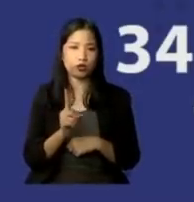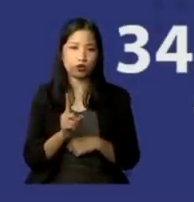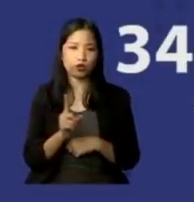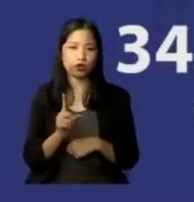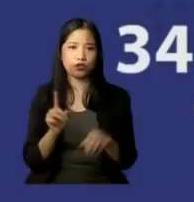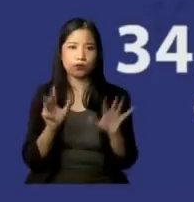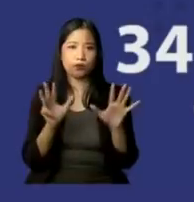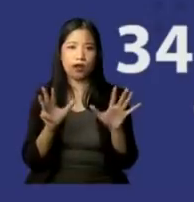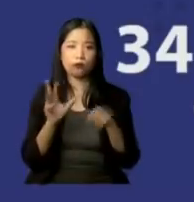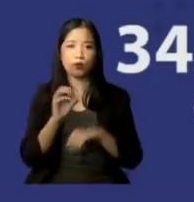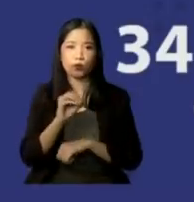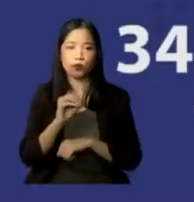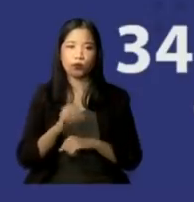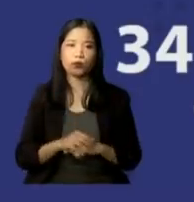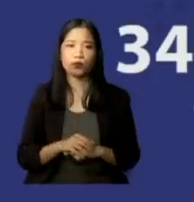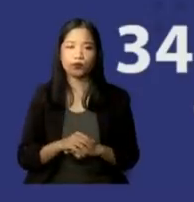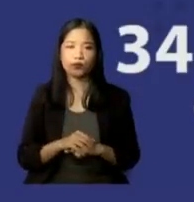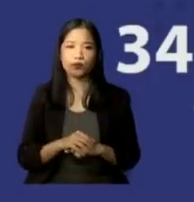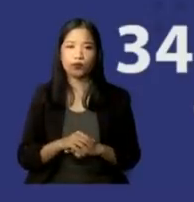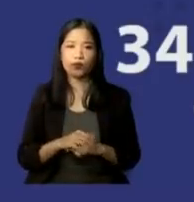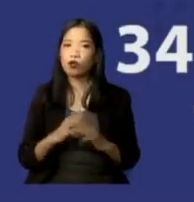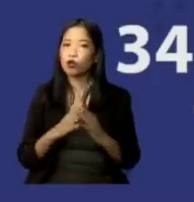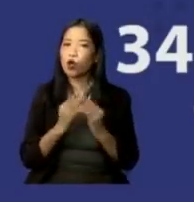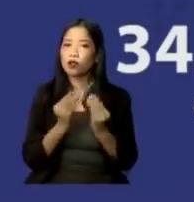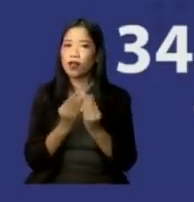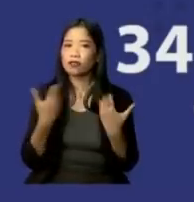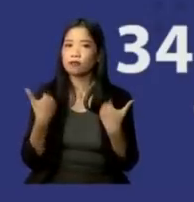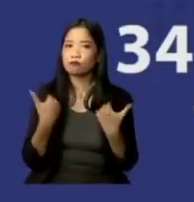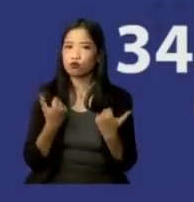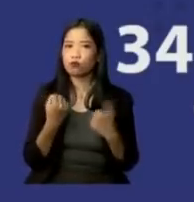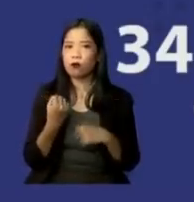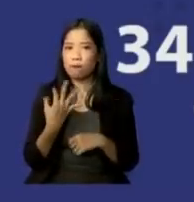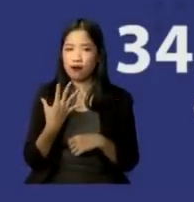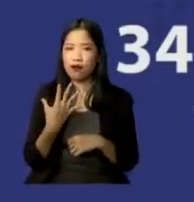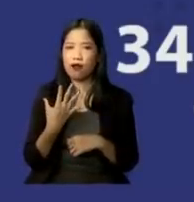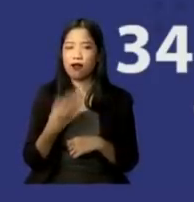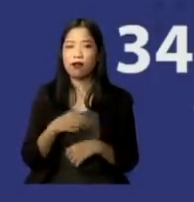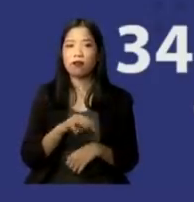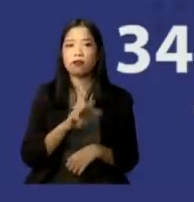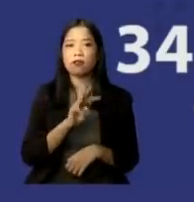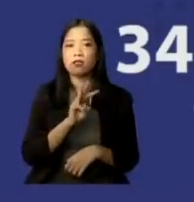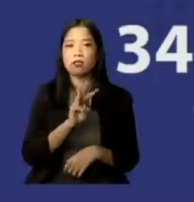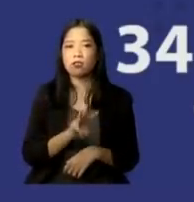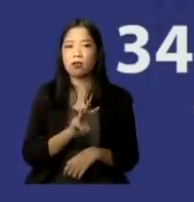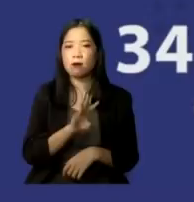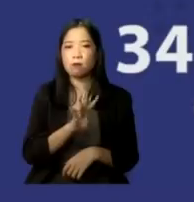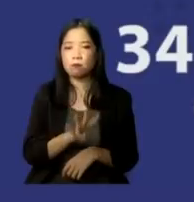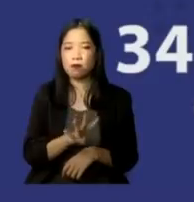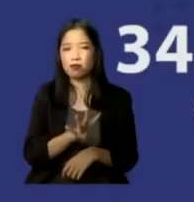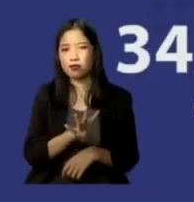1190 orang sehingga total sembuh Menjadi 30